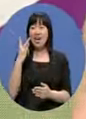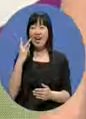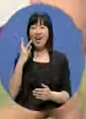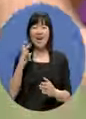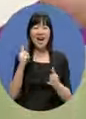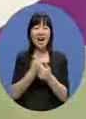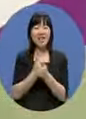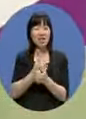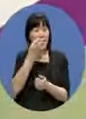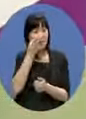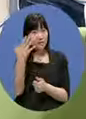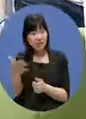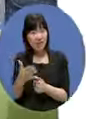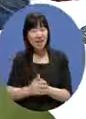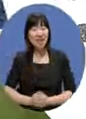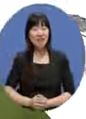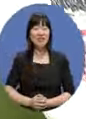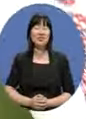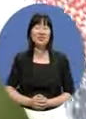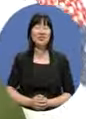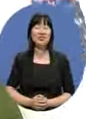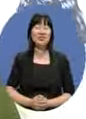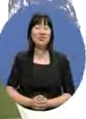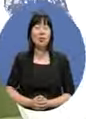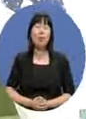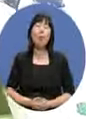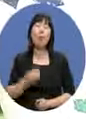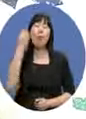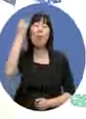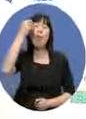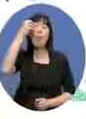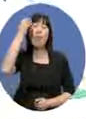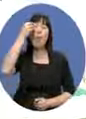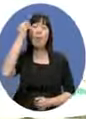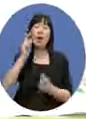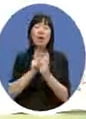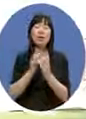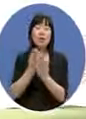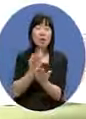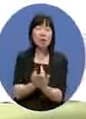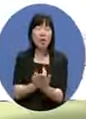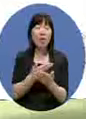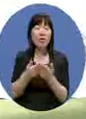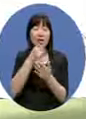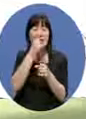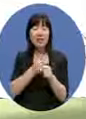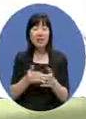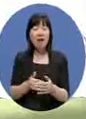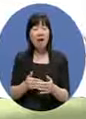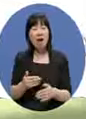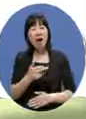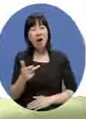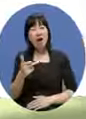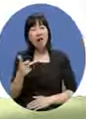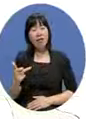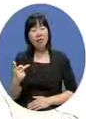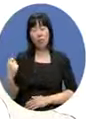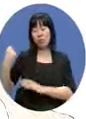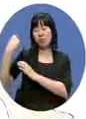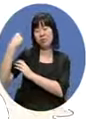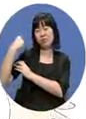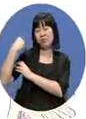보여 줄게요 자 대단하지 않습 고기를 직접 눕혀서 그리셨는데 건기가 이렇게 크다니 너무 알통도